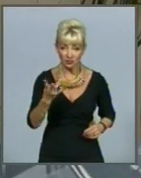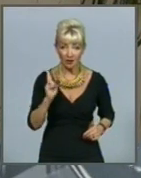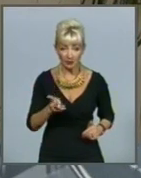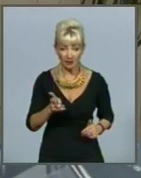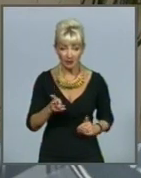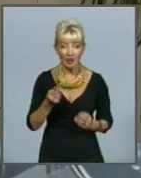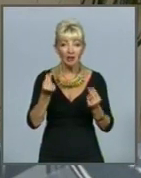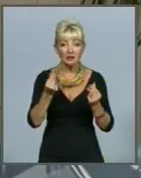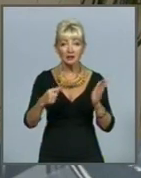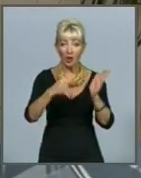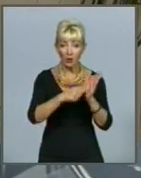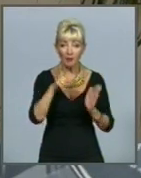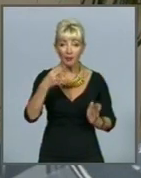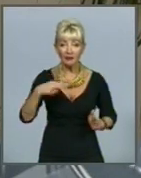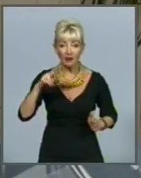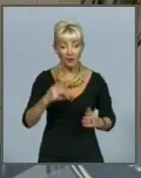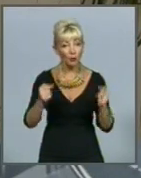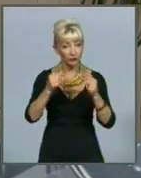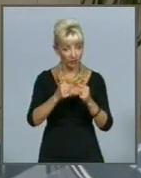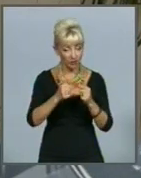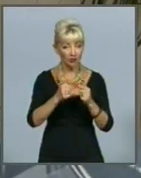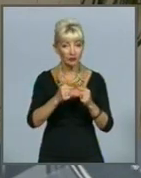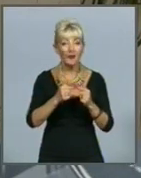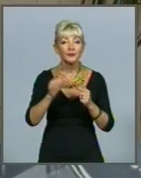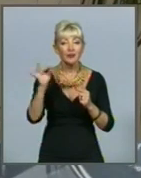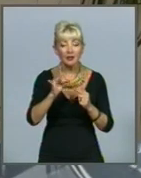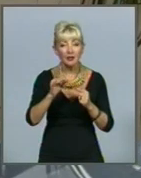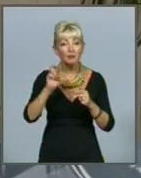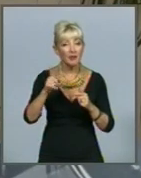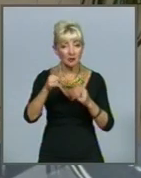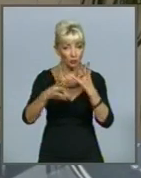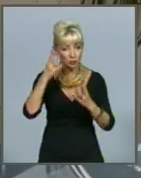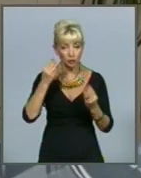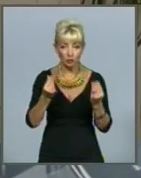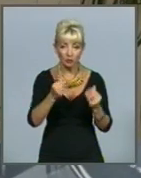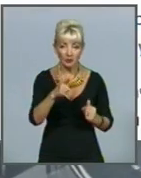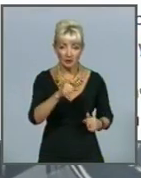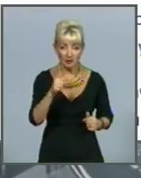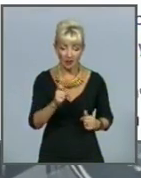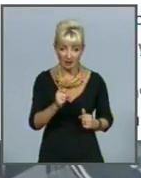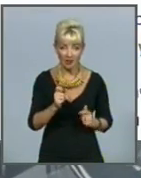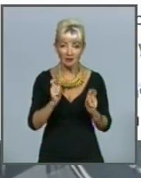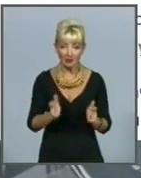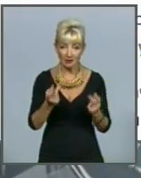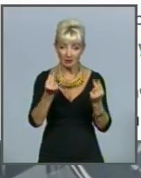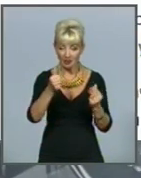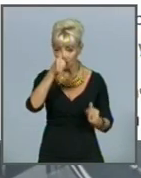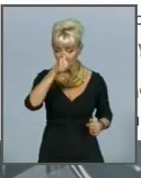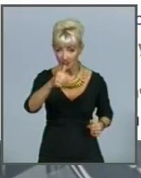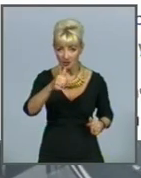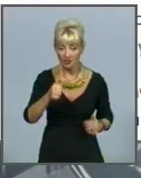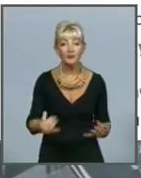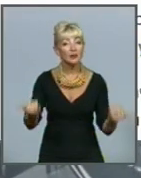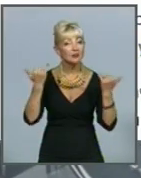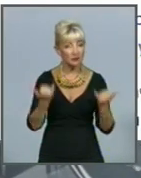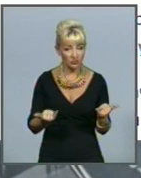ПДВ, уточнюють газовики, але без урахування вартості газу в рамках тарифу місячний. Зараз більше єдиної